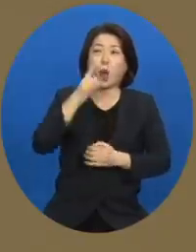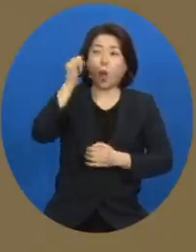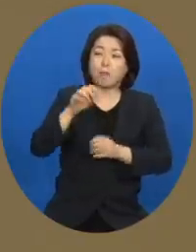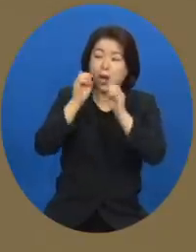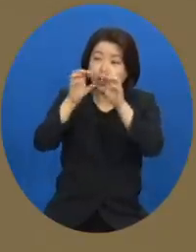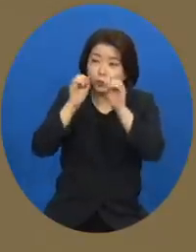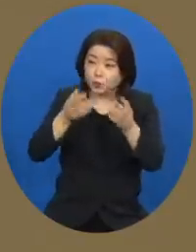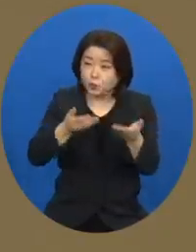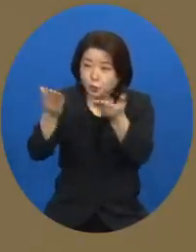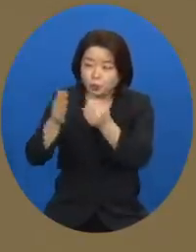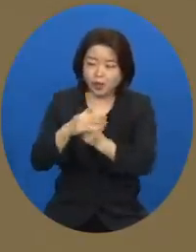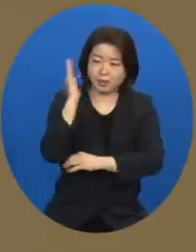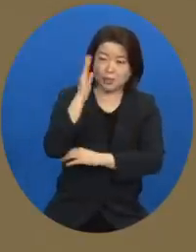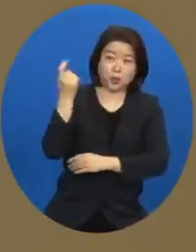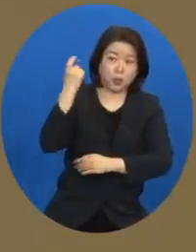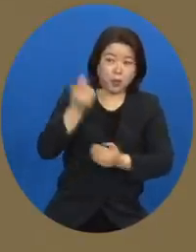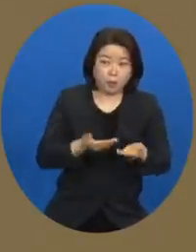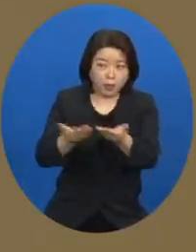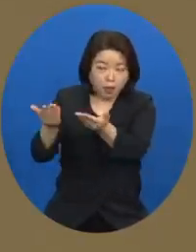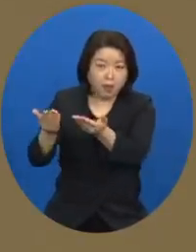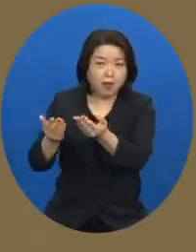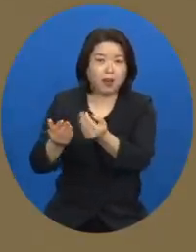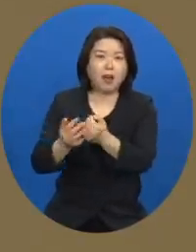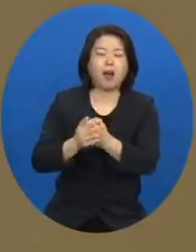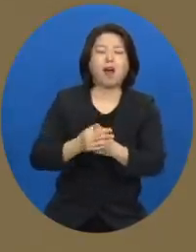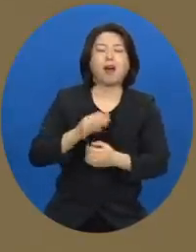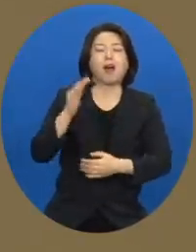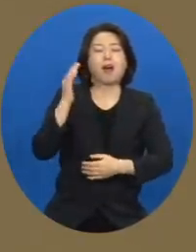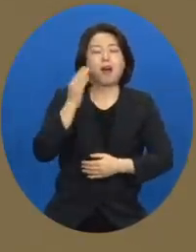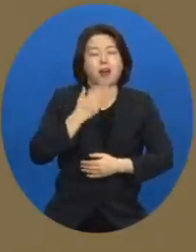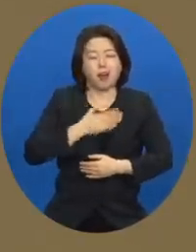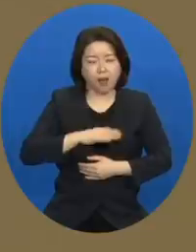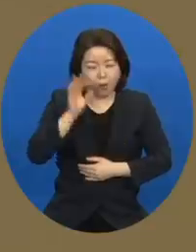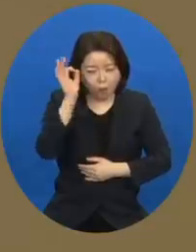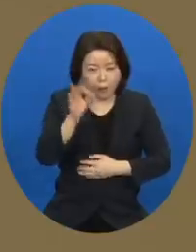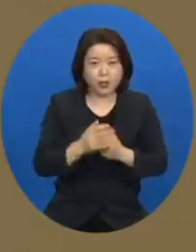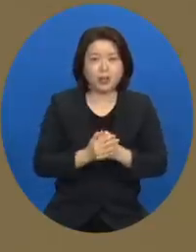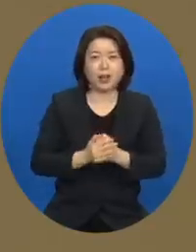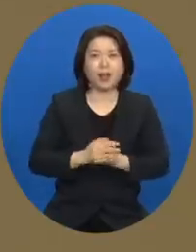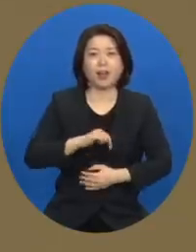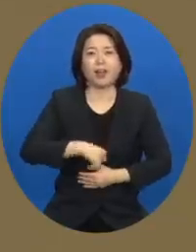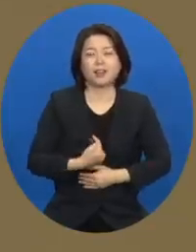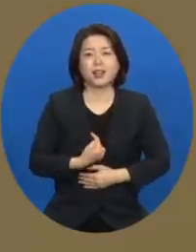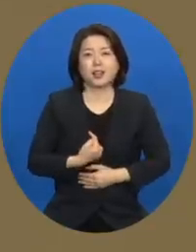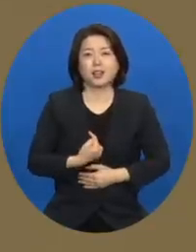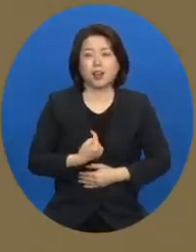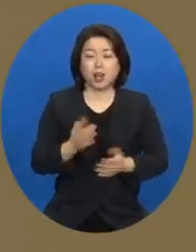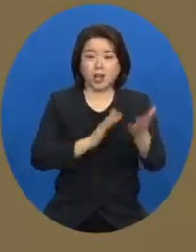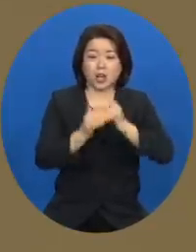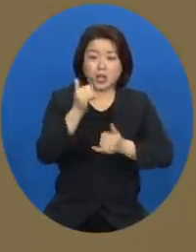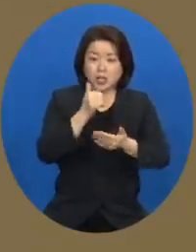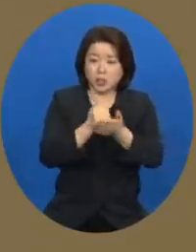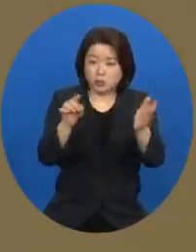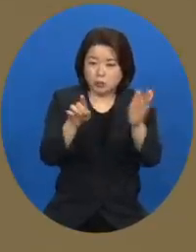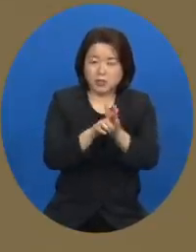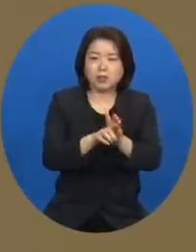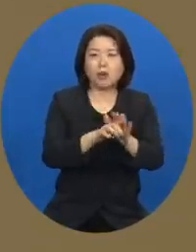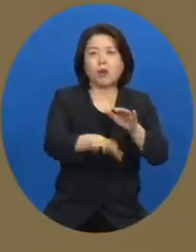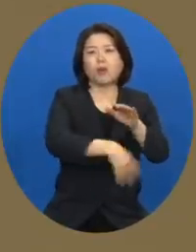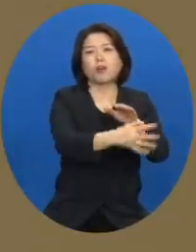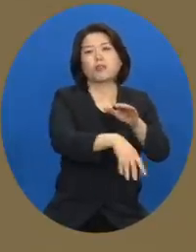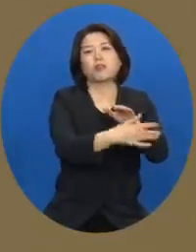전도하려고 설교를 들려드렸는데 알고 보니까 자기가 사실 예수님을 엉터리처럼 믿고 있었던 거죠.